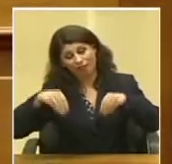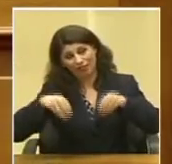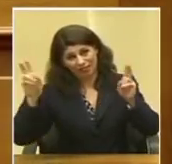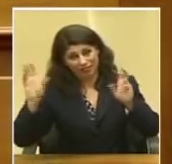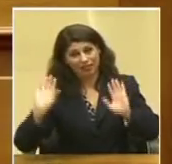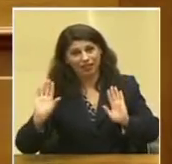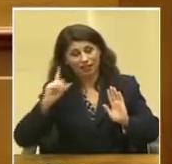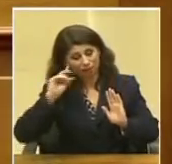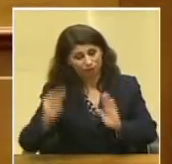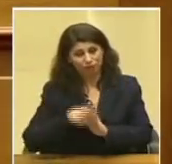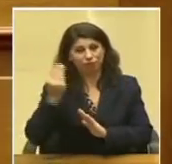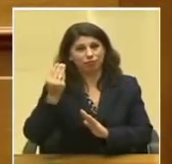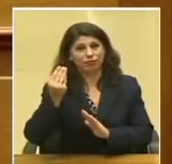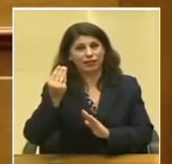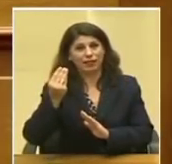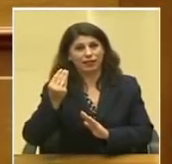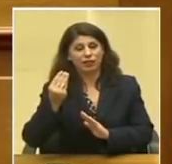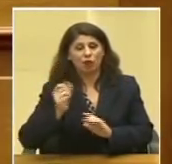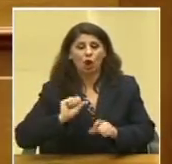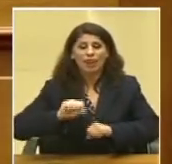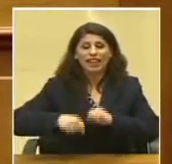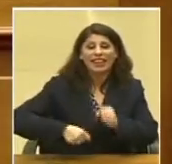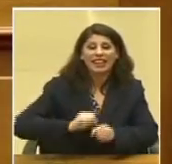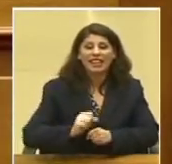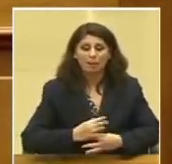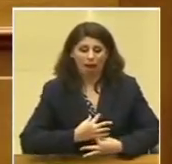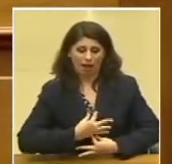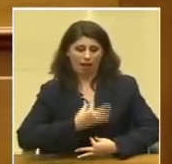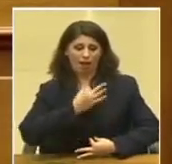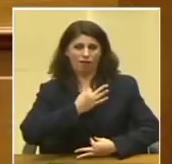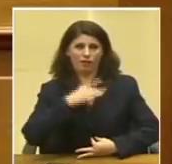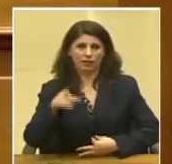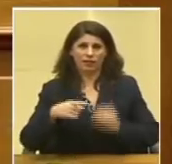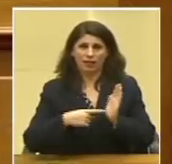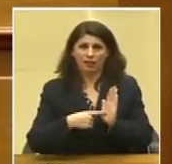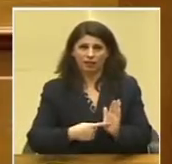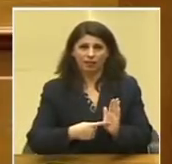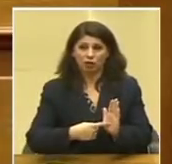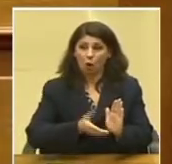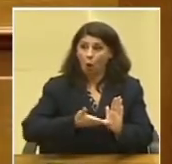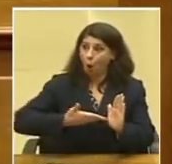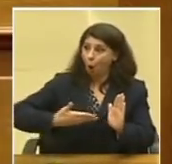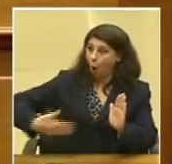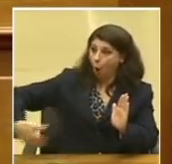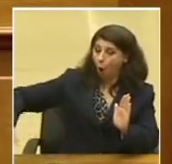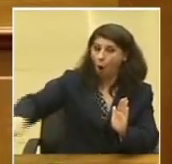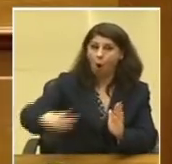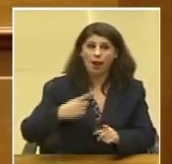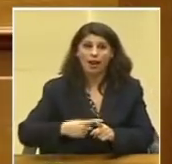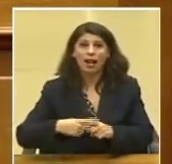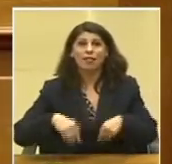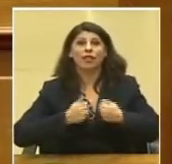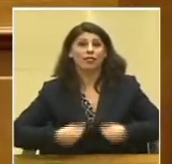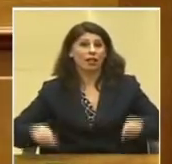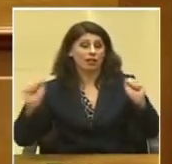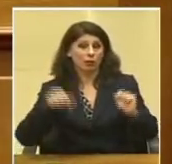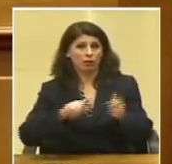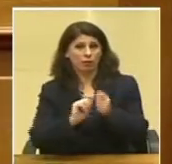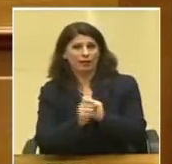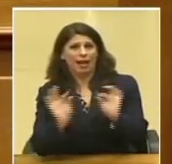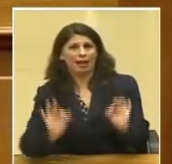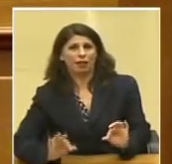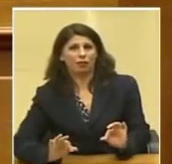το λεγόμενο κίνημα της γραβάτας για να αποδειχθεί η δήθεν πάνδημη αντίθεση του κόσμου σε αυτή τη μεταρρύθμιση. Τι